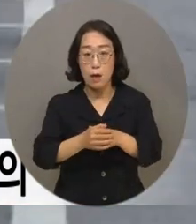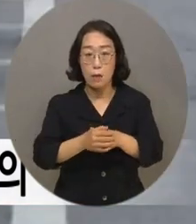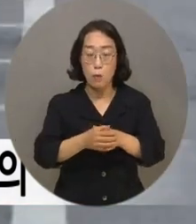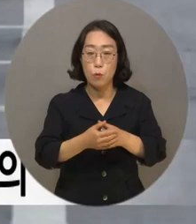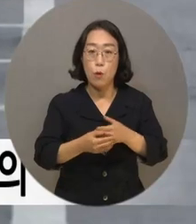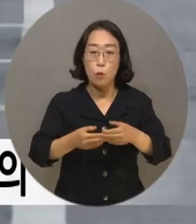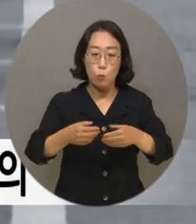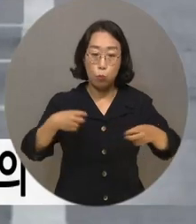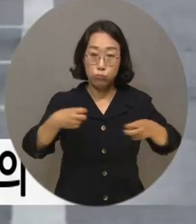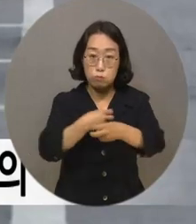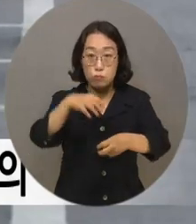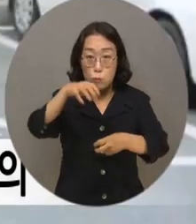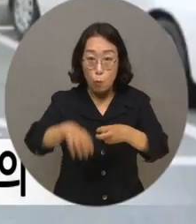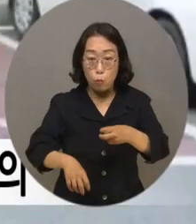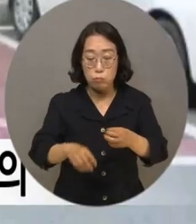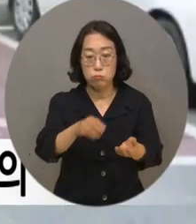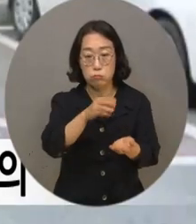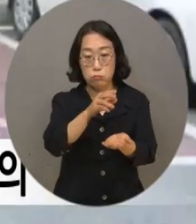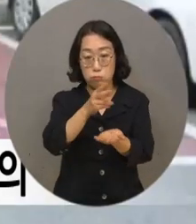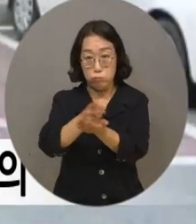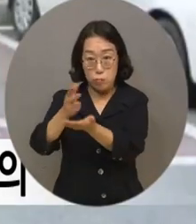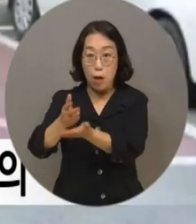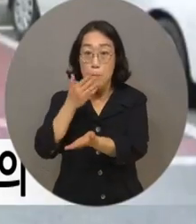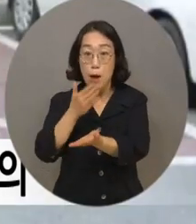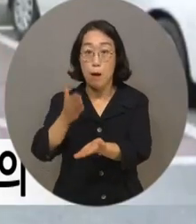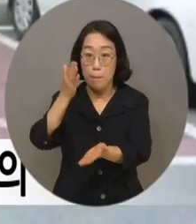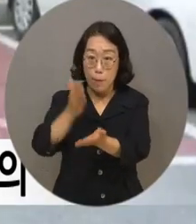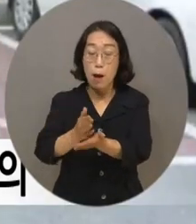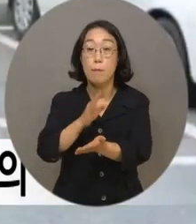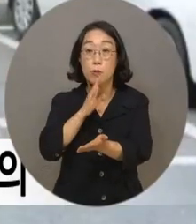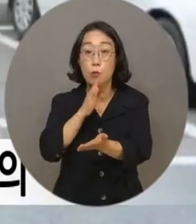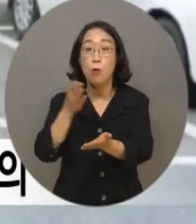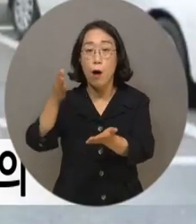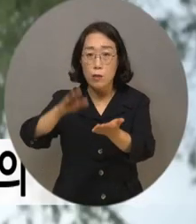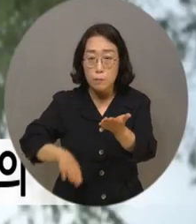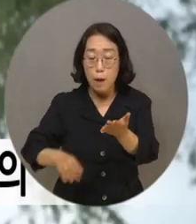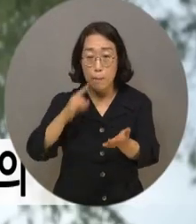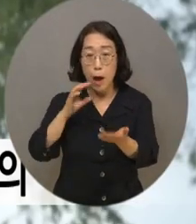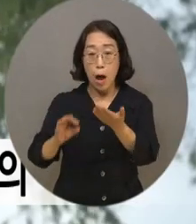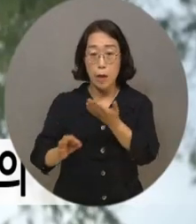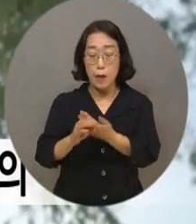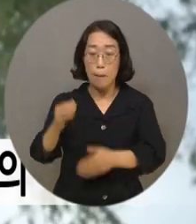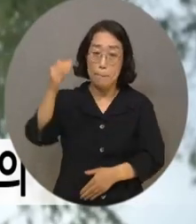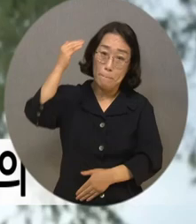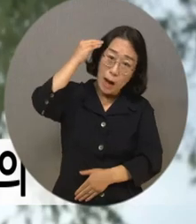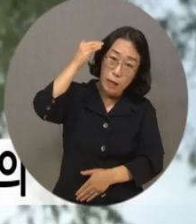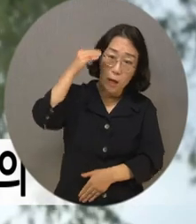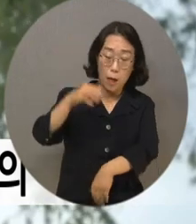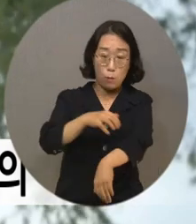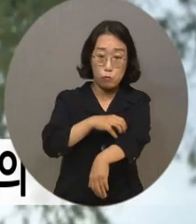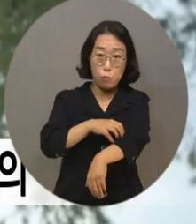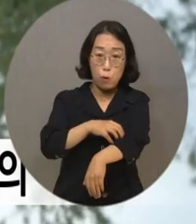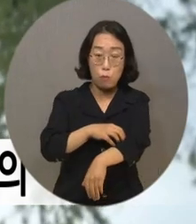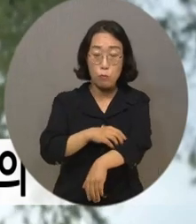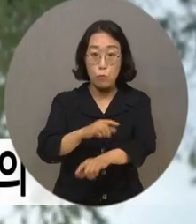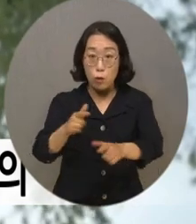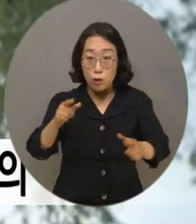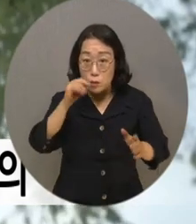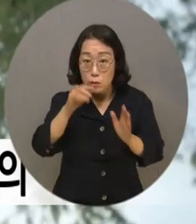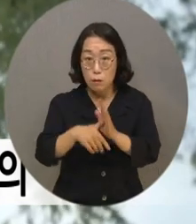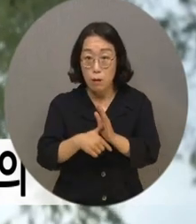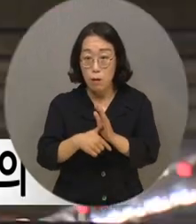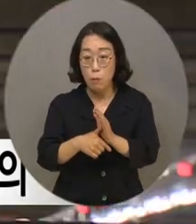주차구역에 주차를 금지하고 있습니다. 하지만 장애인 전용 주차구역의 이용을 방해하는 행위에 대한 금지 조항이